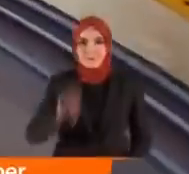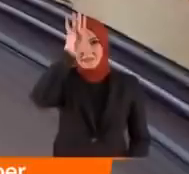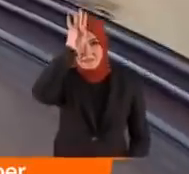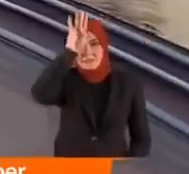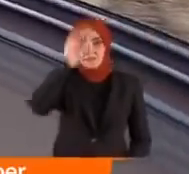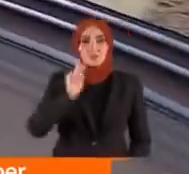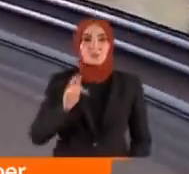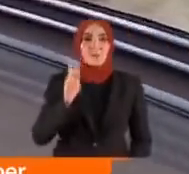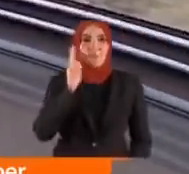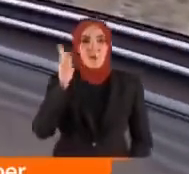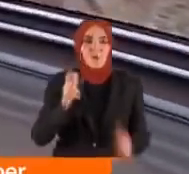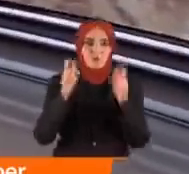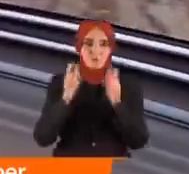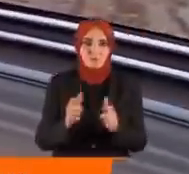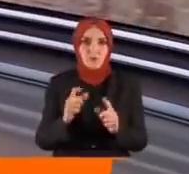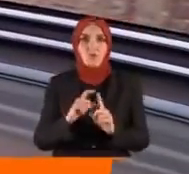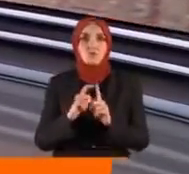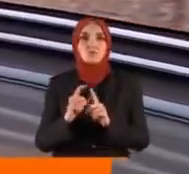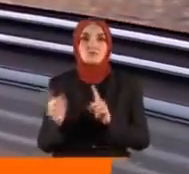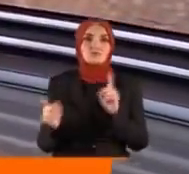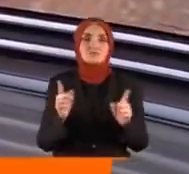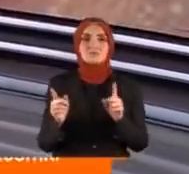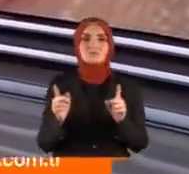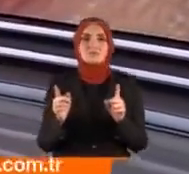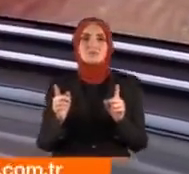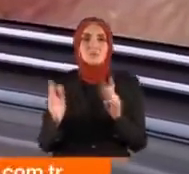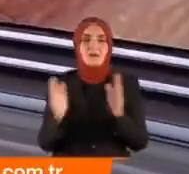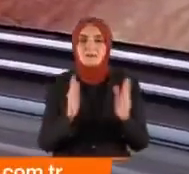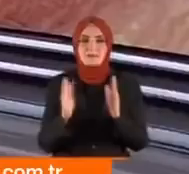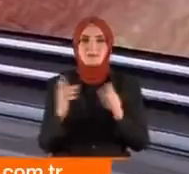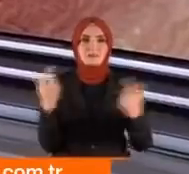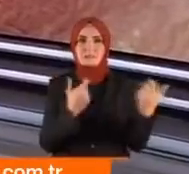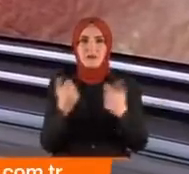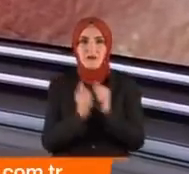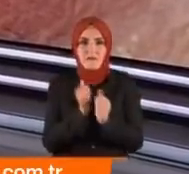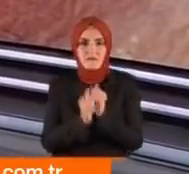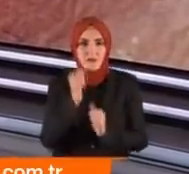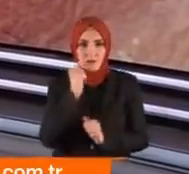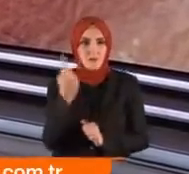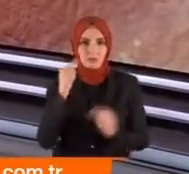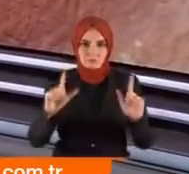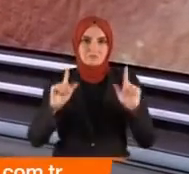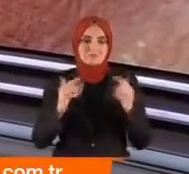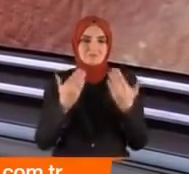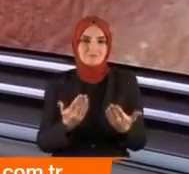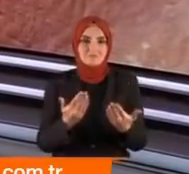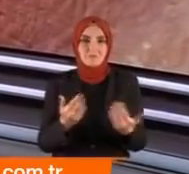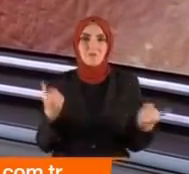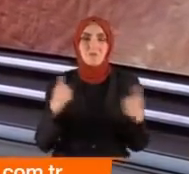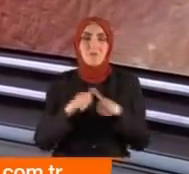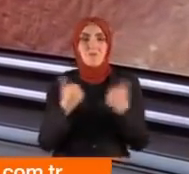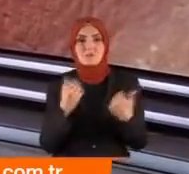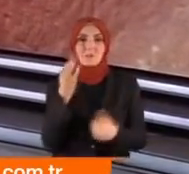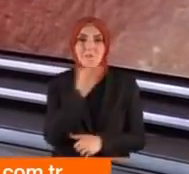İstanbul Beyoğlu'nda dünürler arasında yaşanan silahlı kavgayı dün ekranlarınıza getirmiştik. Boşanma aşamasındaki yeni evli çiftin